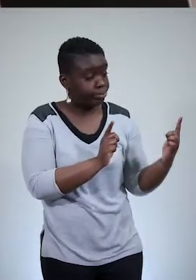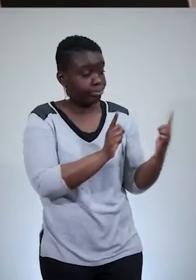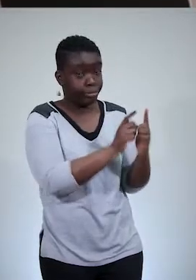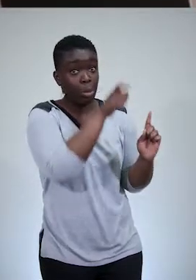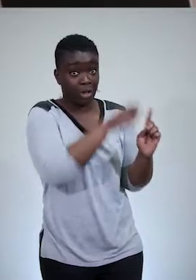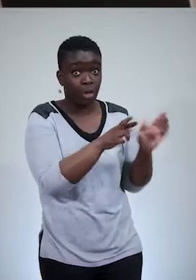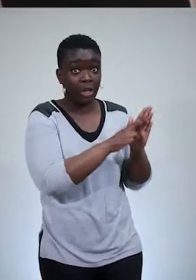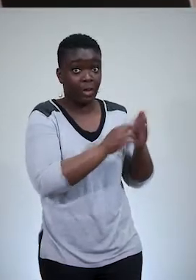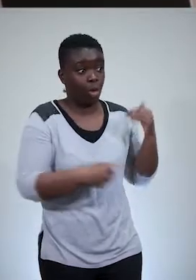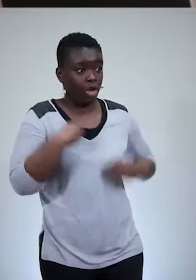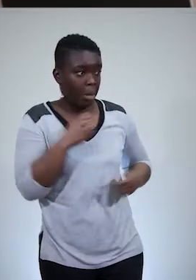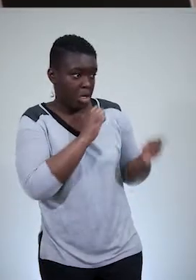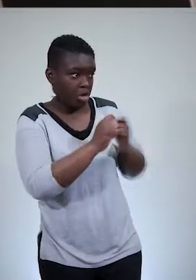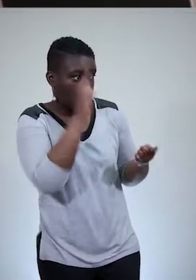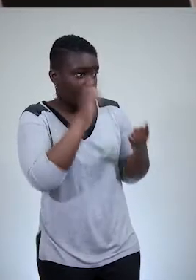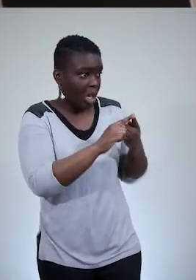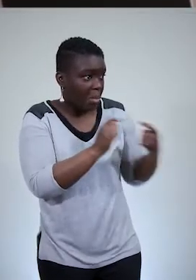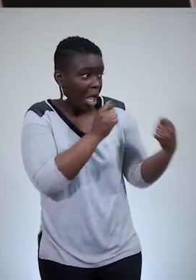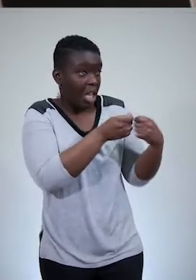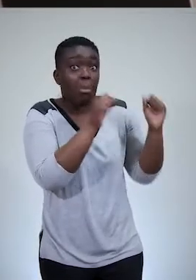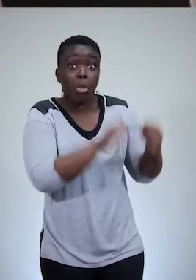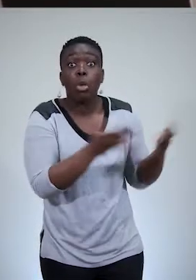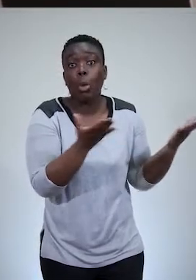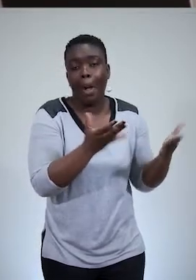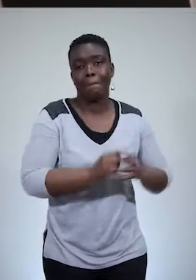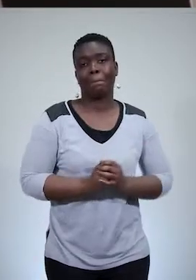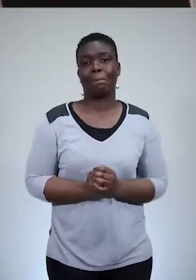logiciel grossisseur pour son écran.